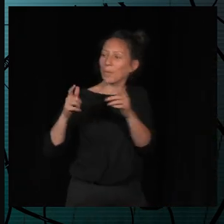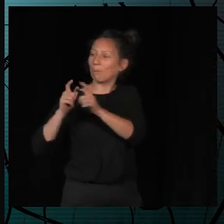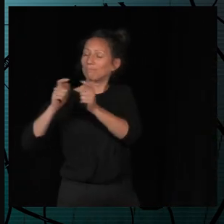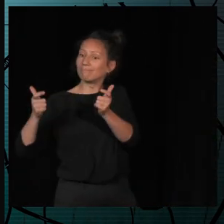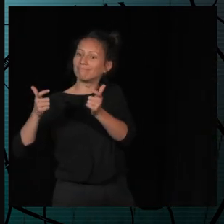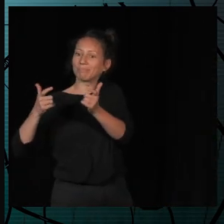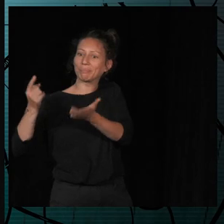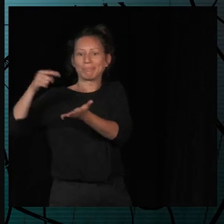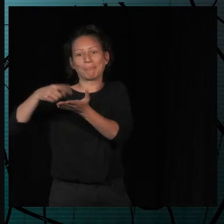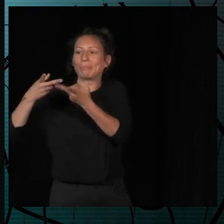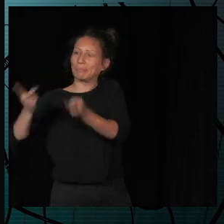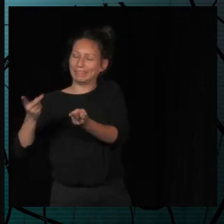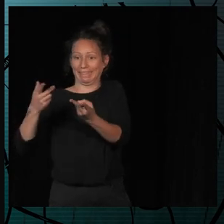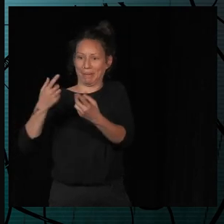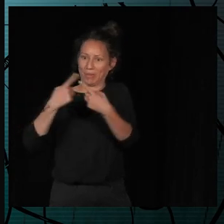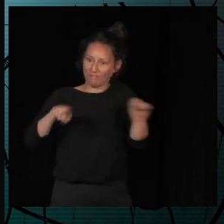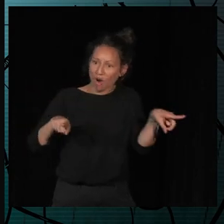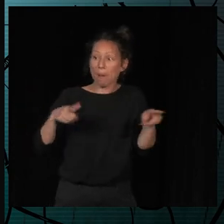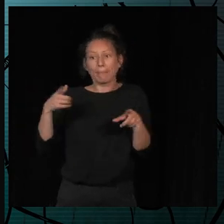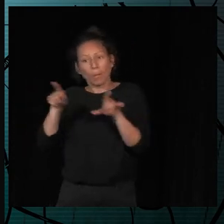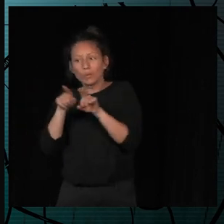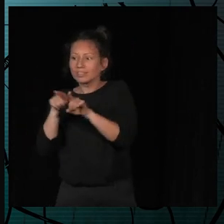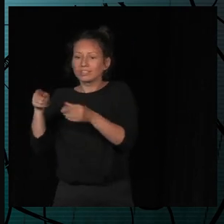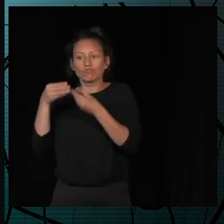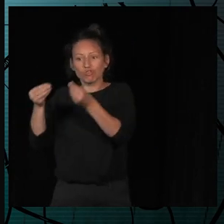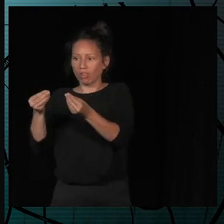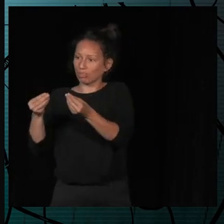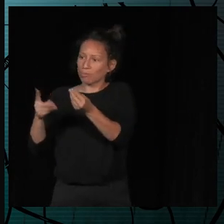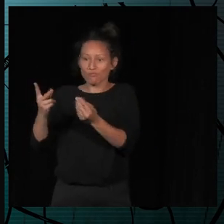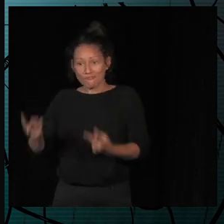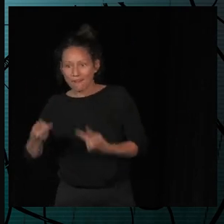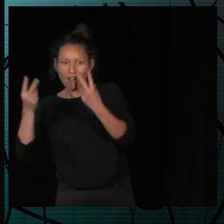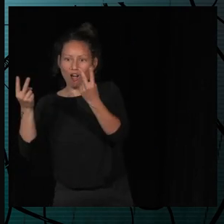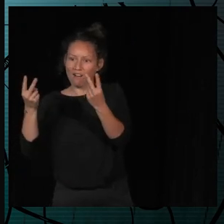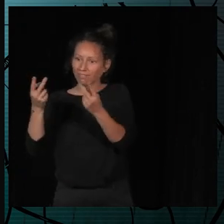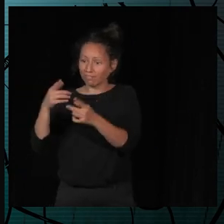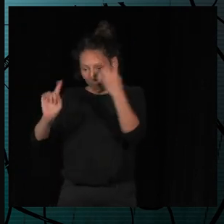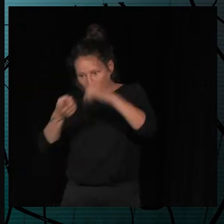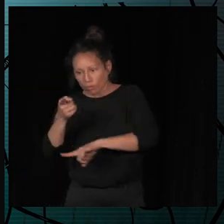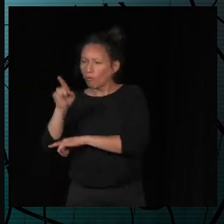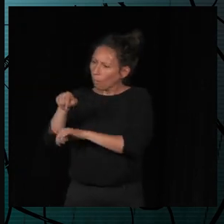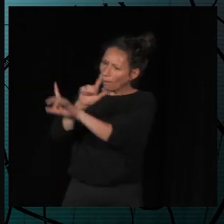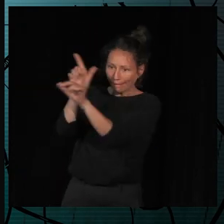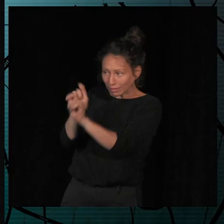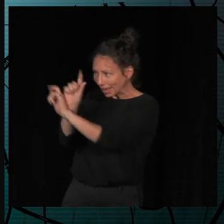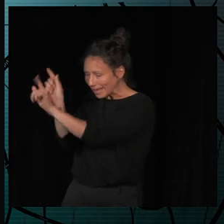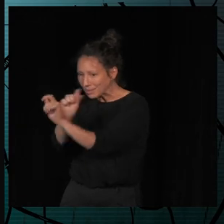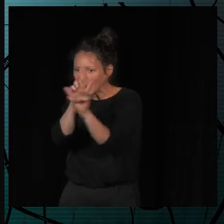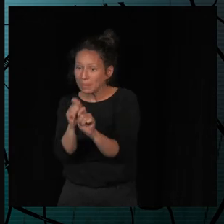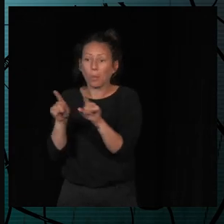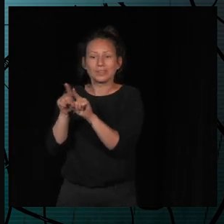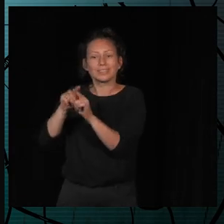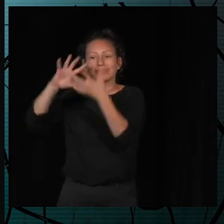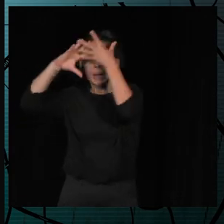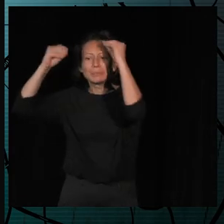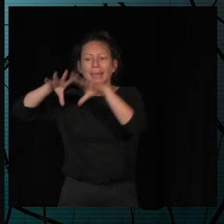correctement à se respecter avoir des valeurs en commun une sorte d'esprit un petit peu d'équipe et c'est là où après on